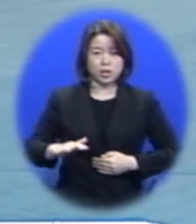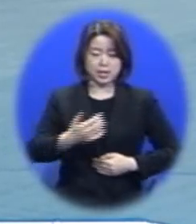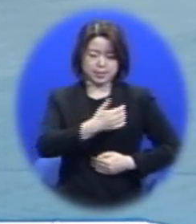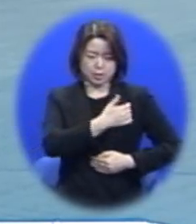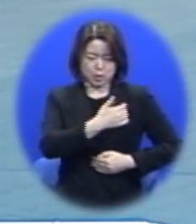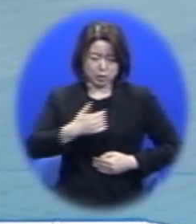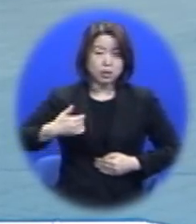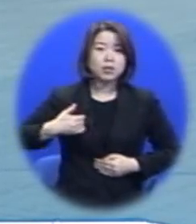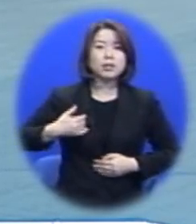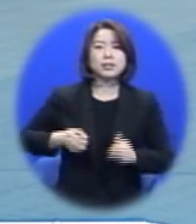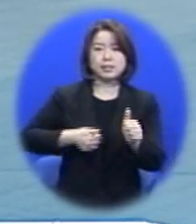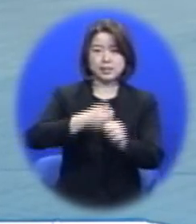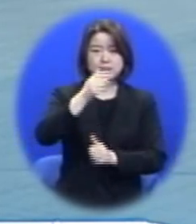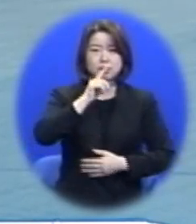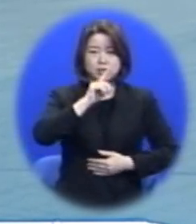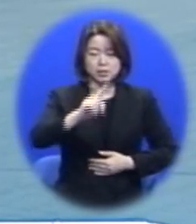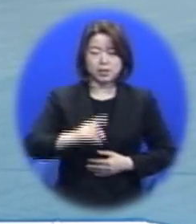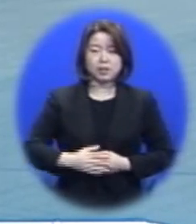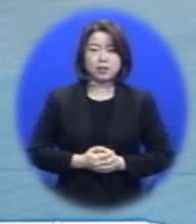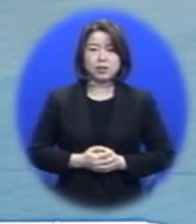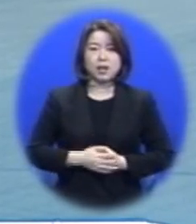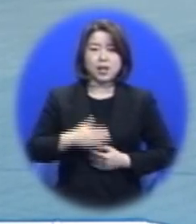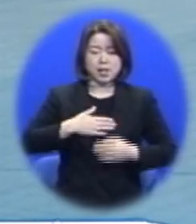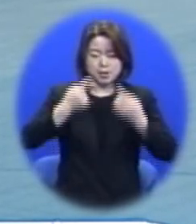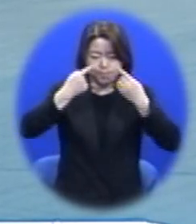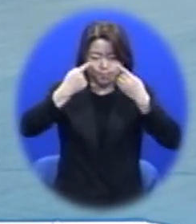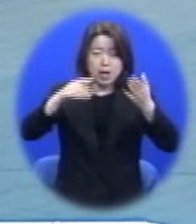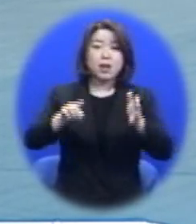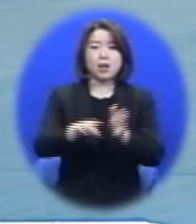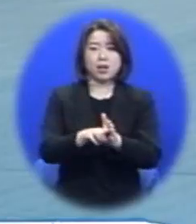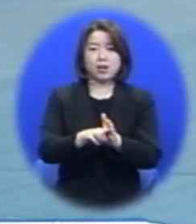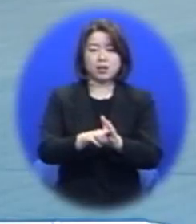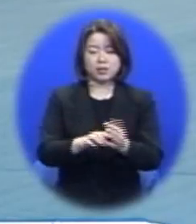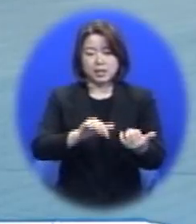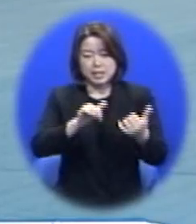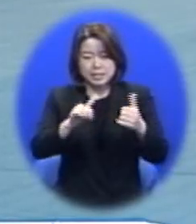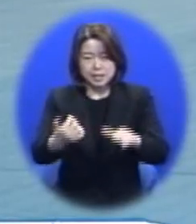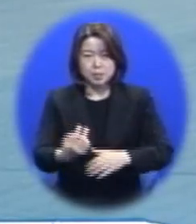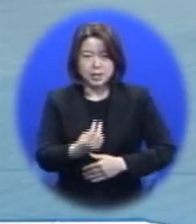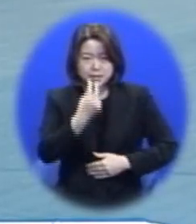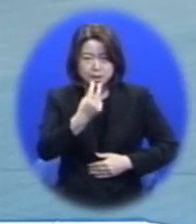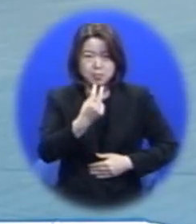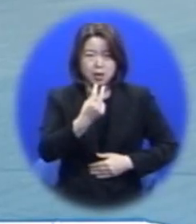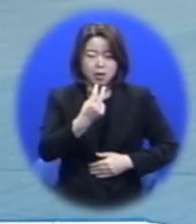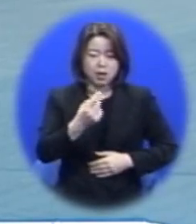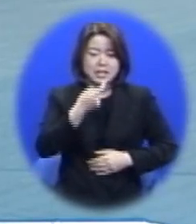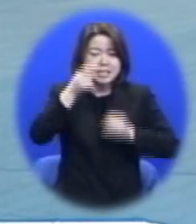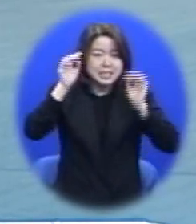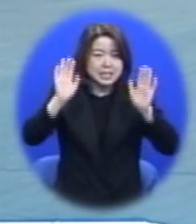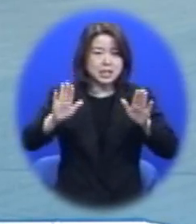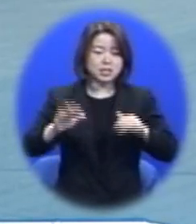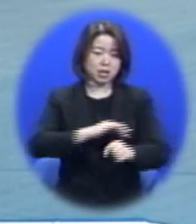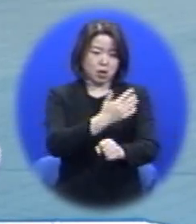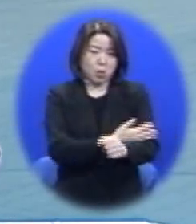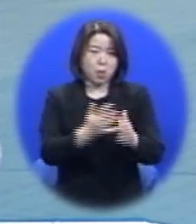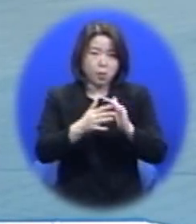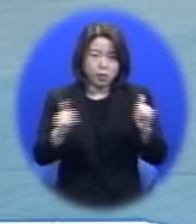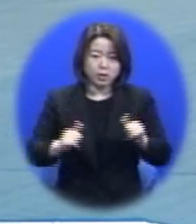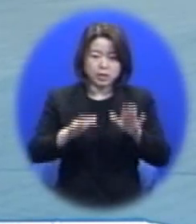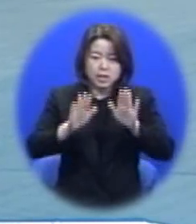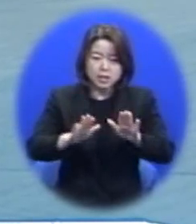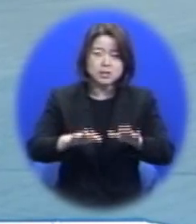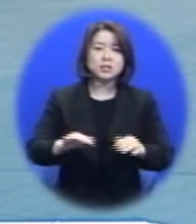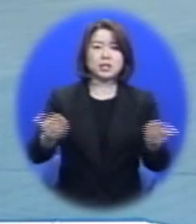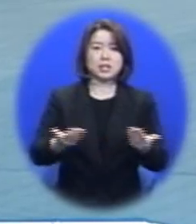우리가 넉넉히 이기는 일. 내가 확신하노니 사망이나 생명이나 천사들이나 권세자들이나